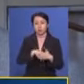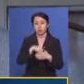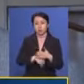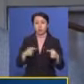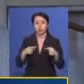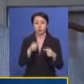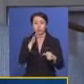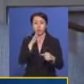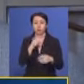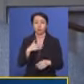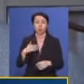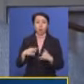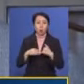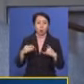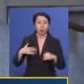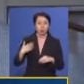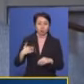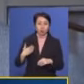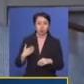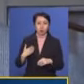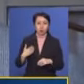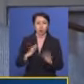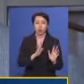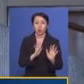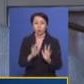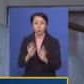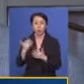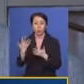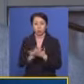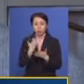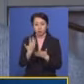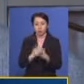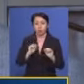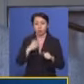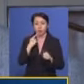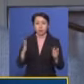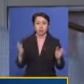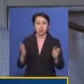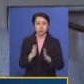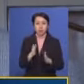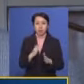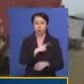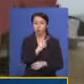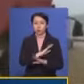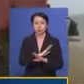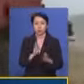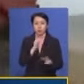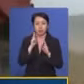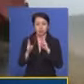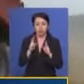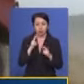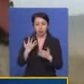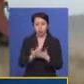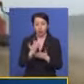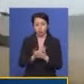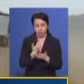своевременно удобрения. И урожайность, вот можно сказать так, снизилась, но не сильно. Собрали и урожай